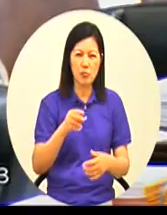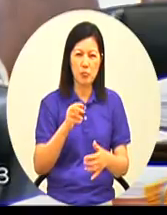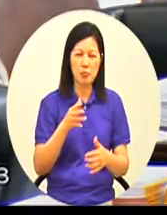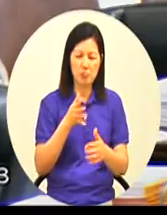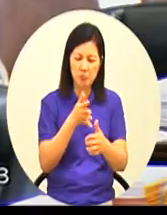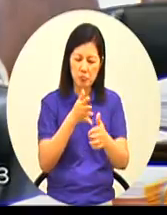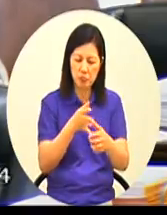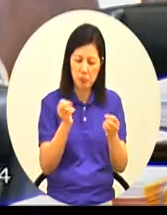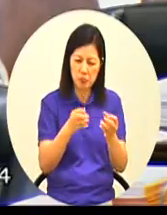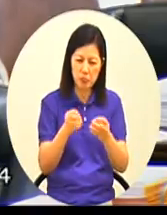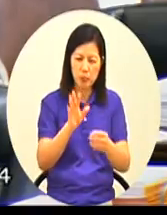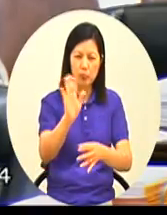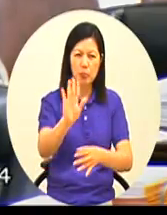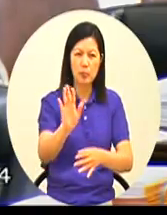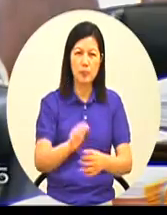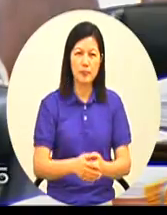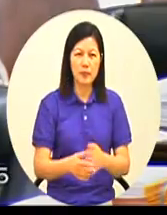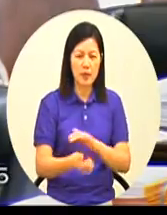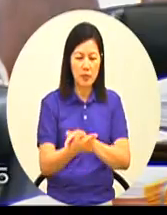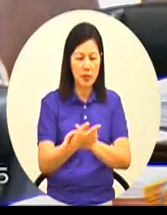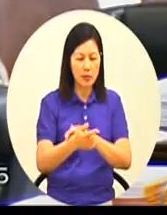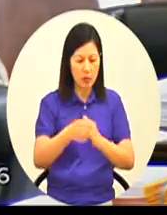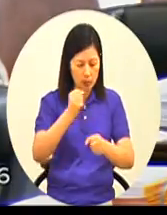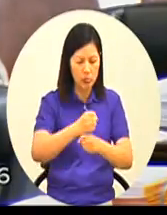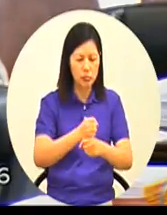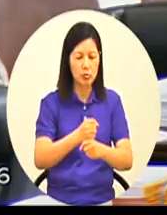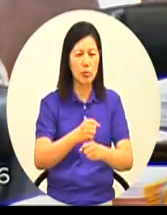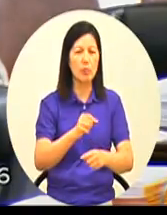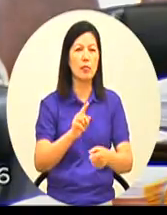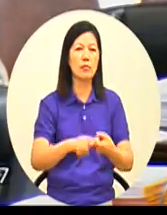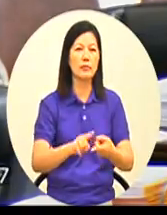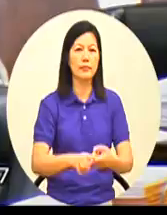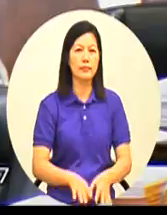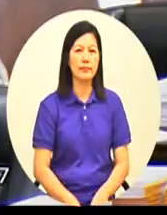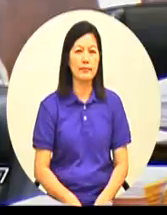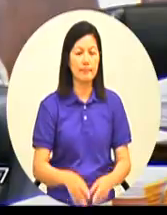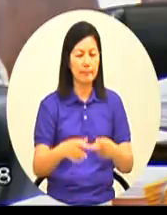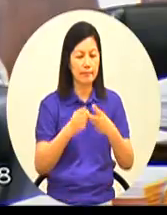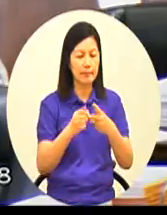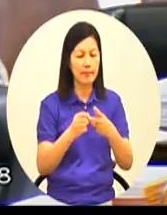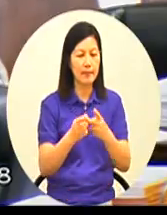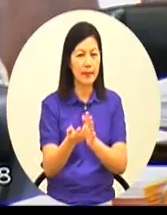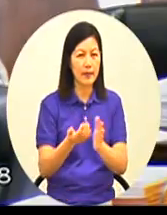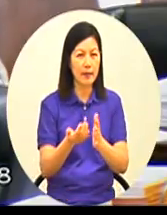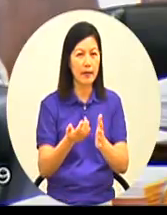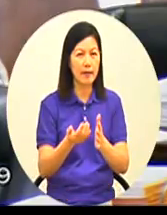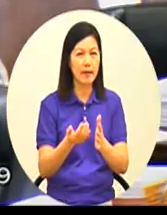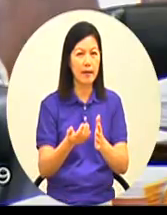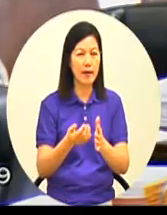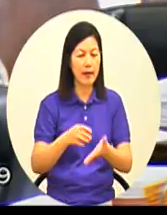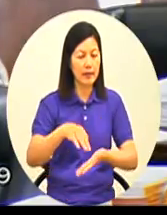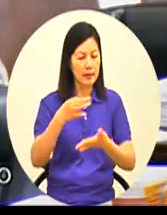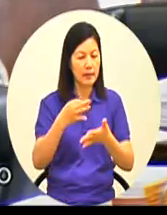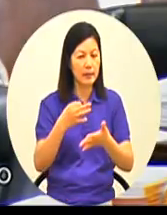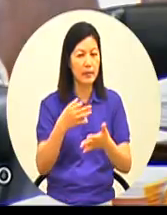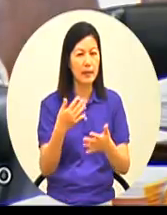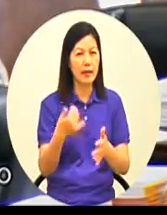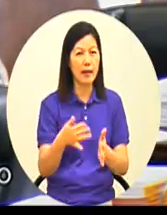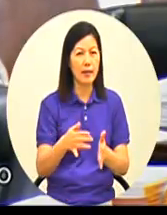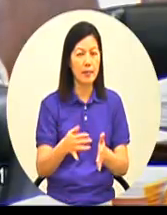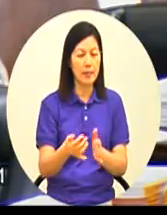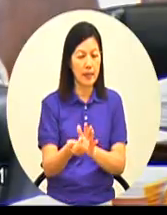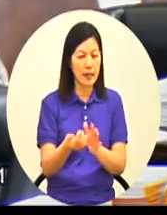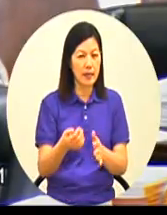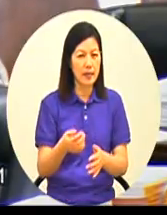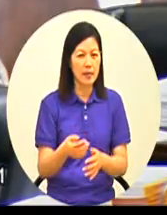论述，那就可以赶快来执行。那第二个就是刚刚有之前还没有时间提到的，就是本来要